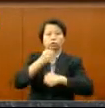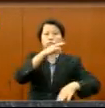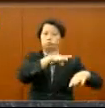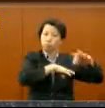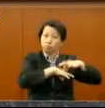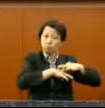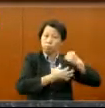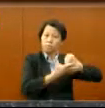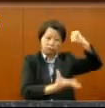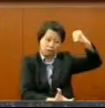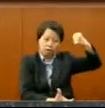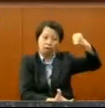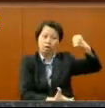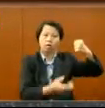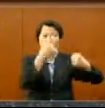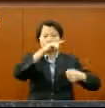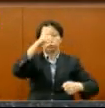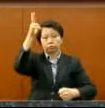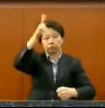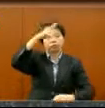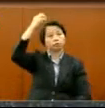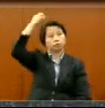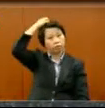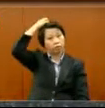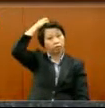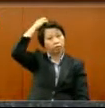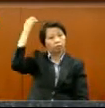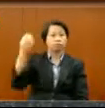terbesar untuk Kerajaan Negeri Selangor.